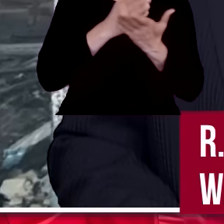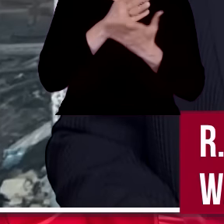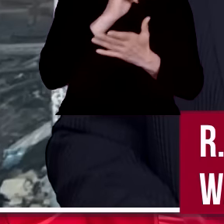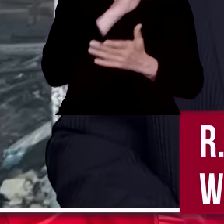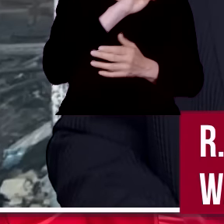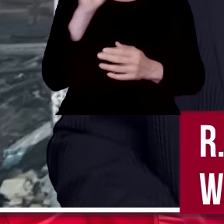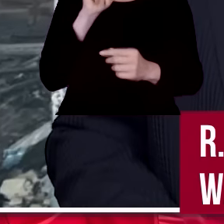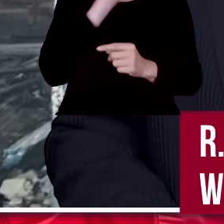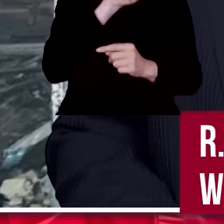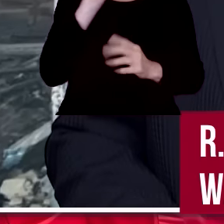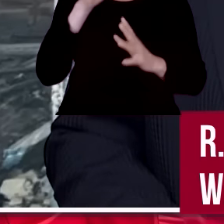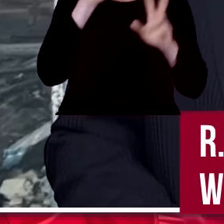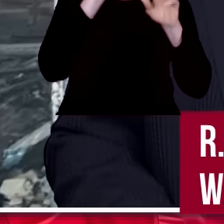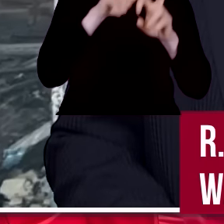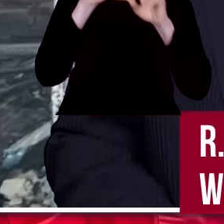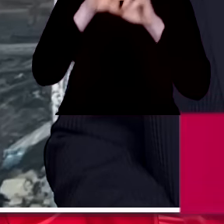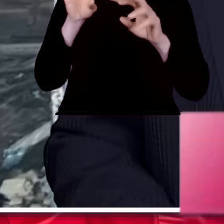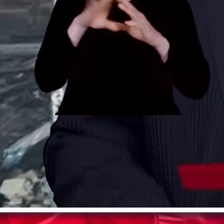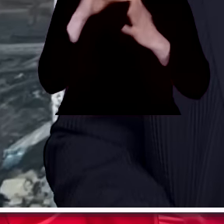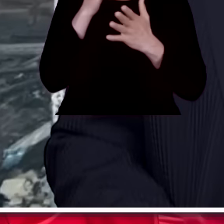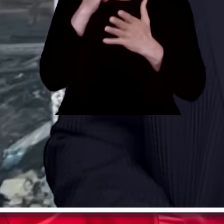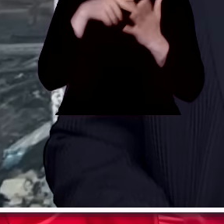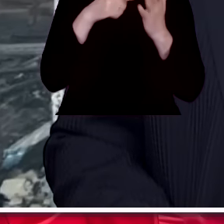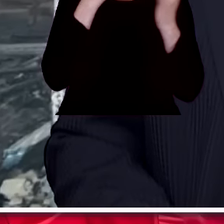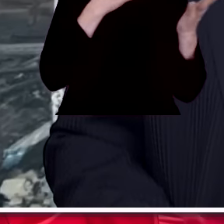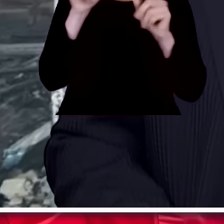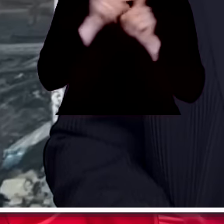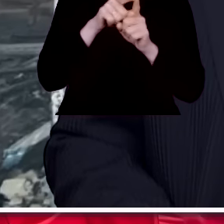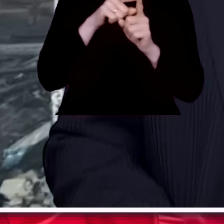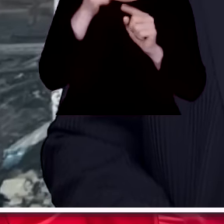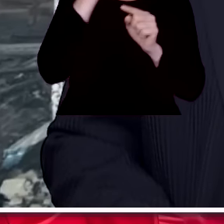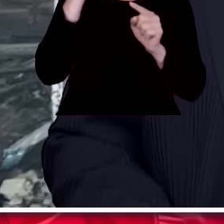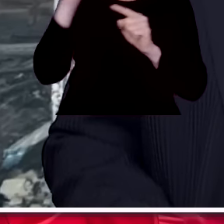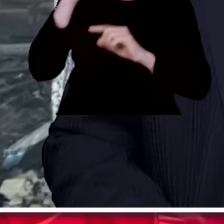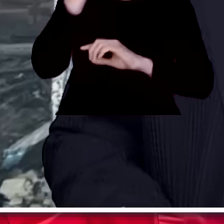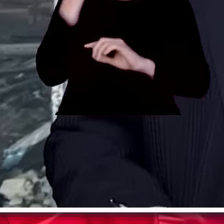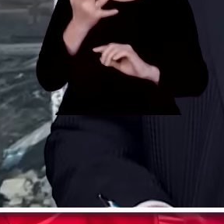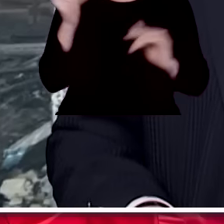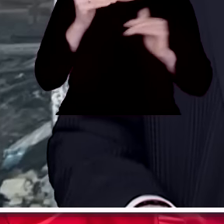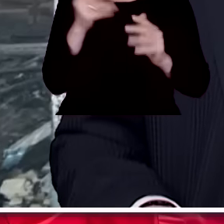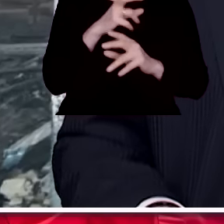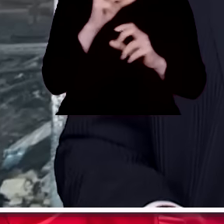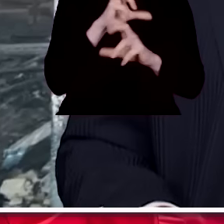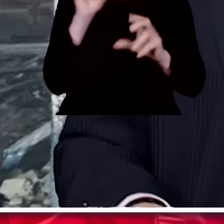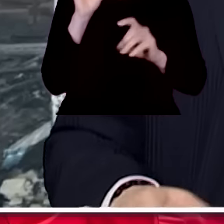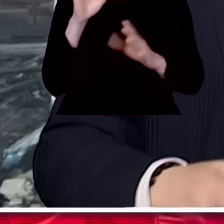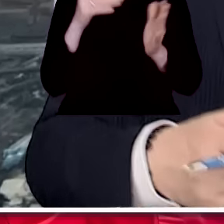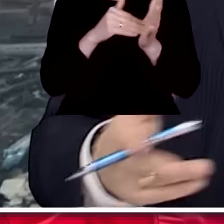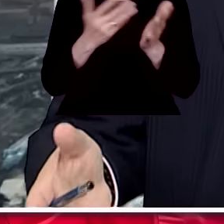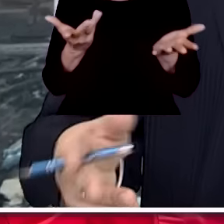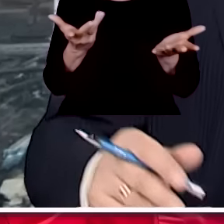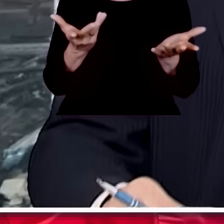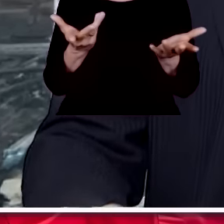badały w kontekście tych pożarów i także ten rosyjski czy to aż tak trzeba rozpatrywać czy to właśnie jest